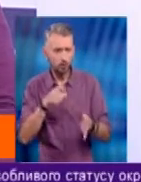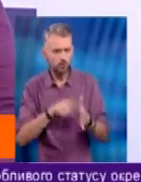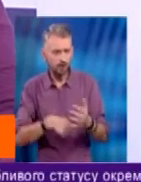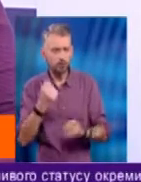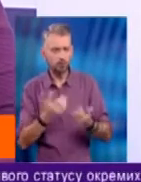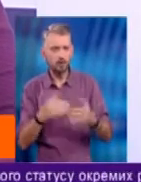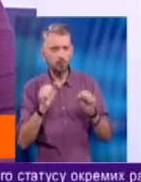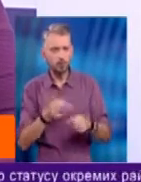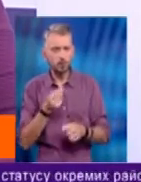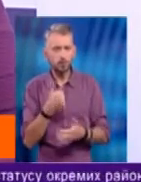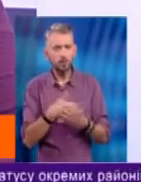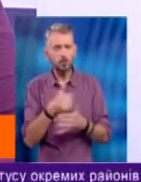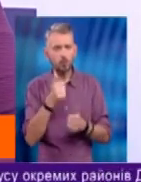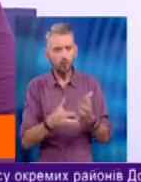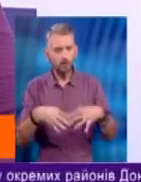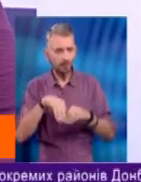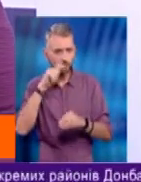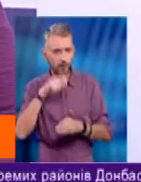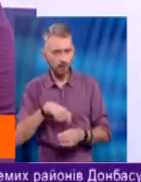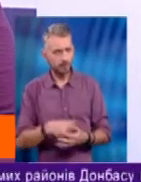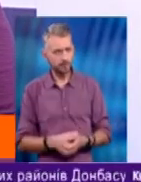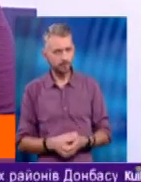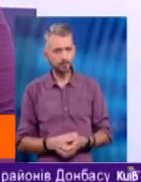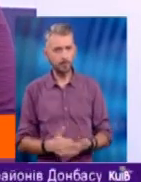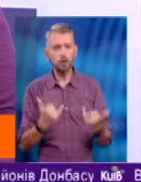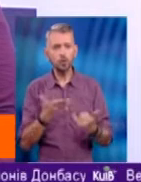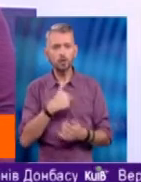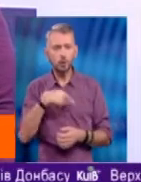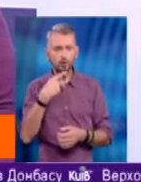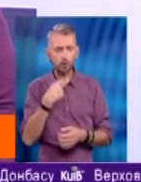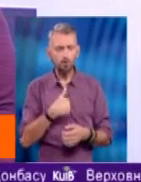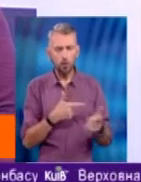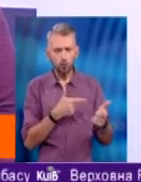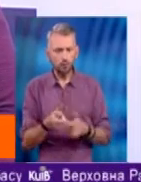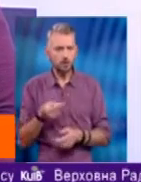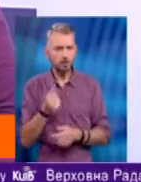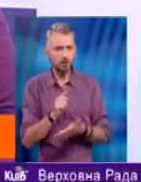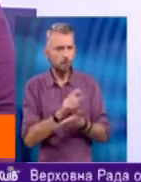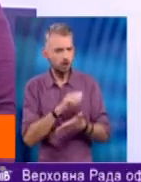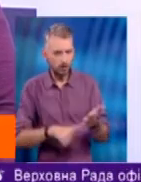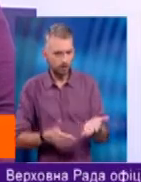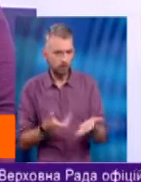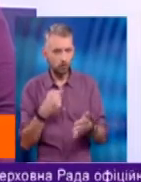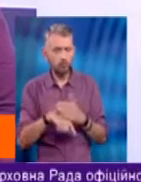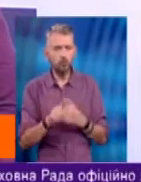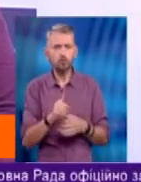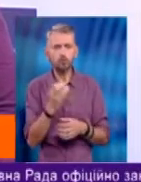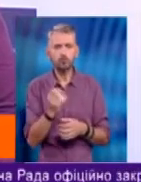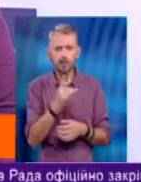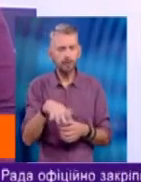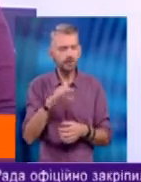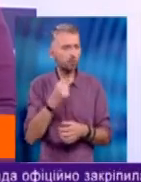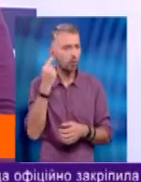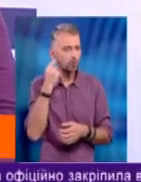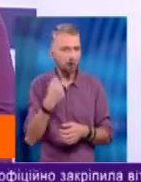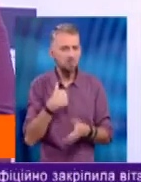купити майже кожна сім'я українська. І сьогодні ми говоримо, що ми готові заплатити податки, тому що, щоб ще раз це всі почули,